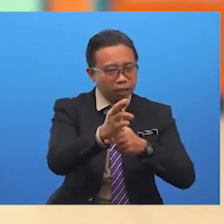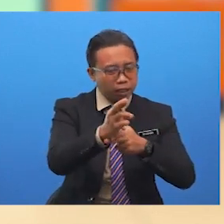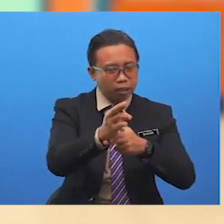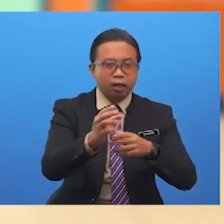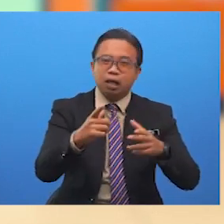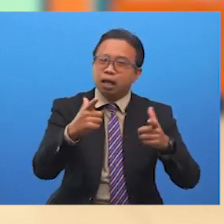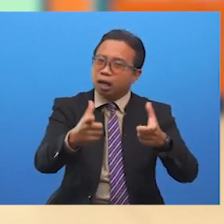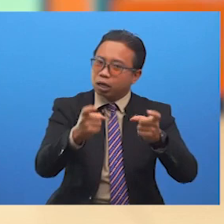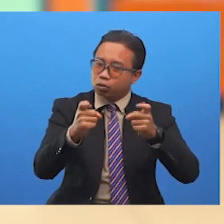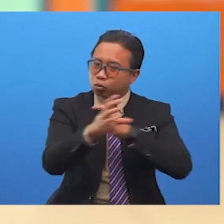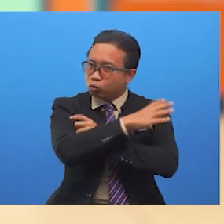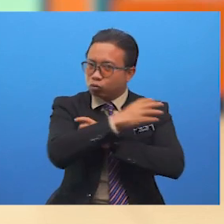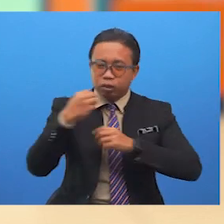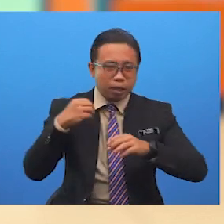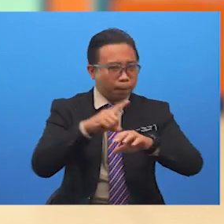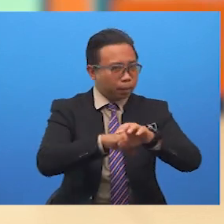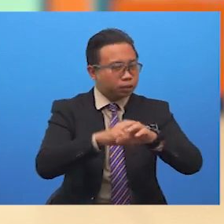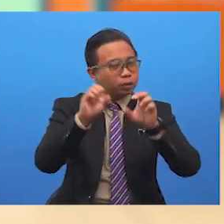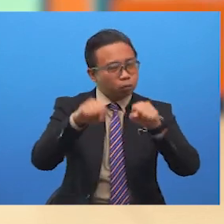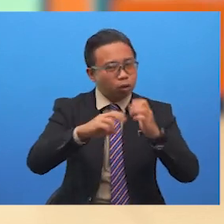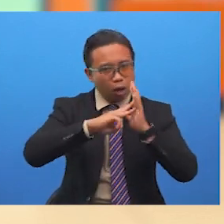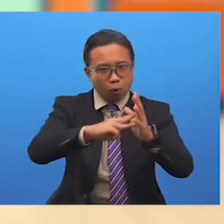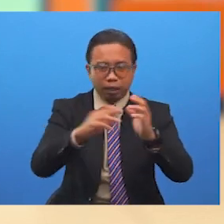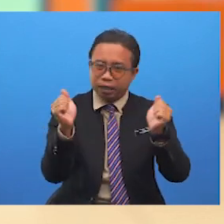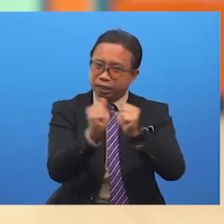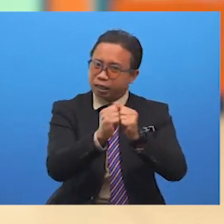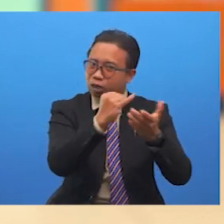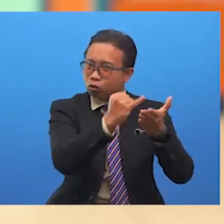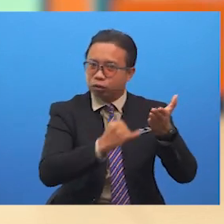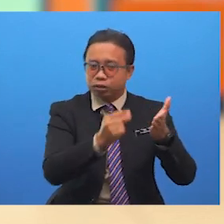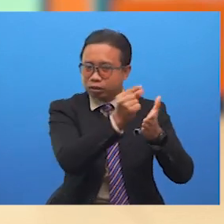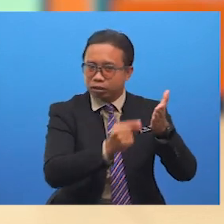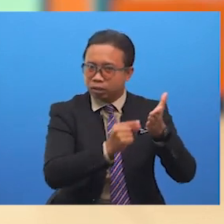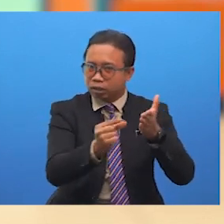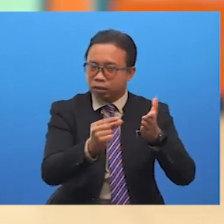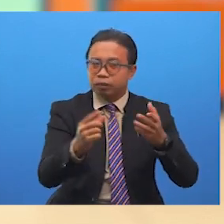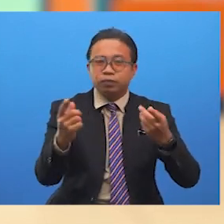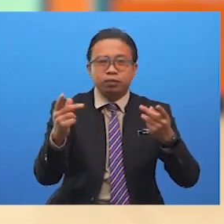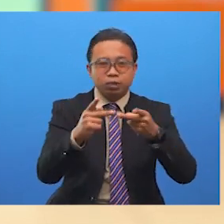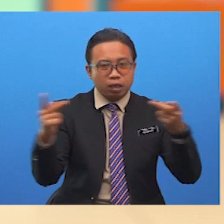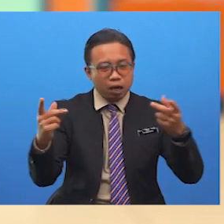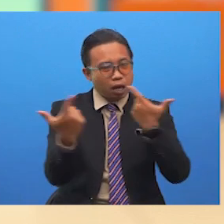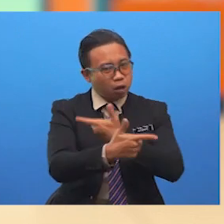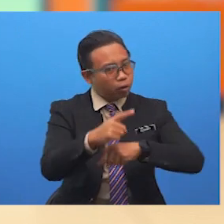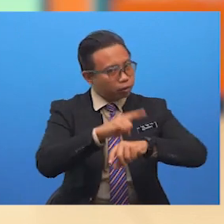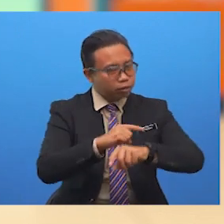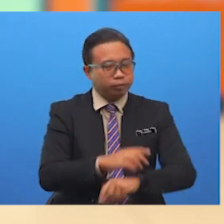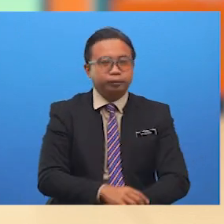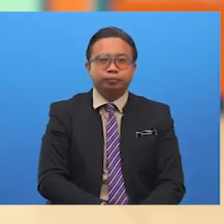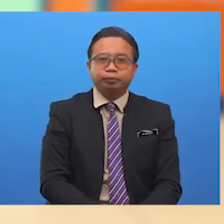dan Mask boleh diwakilkan dengan melukis grafik Dara melawan masa